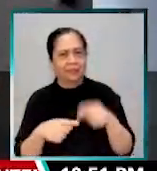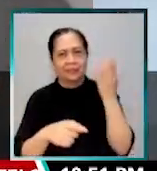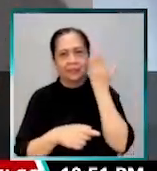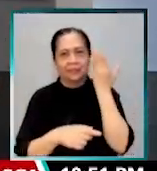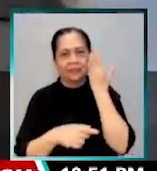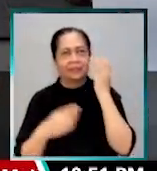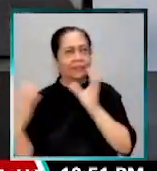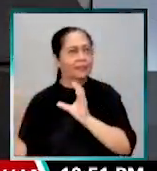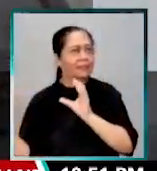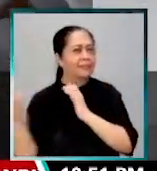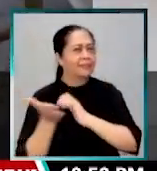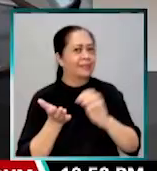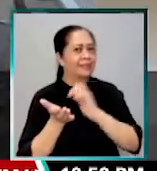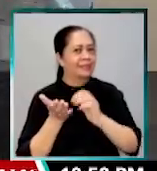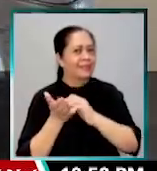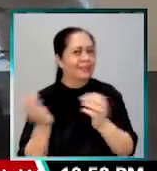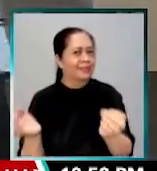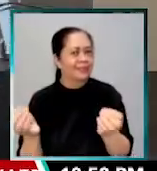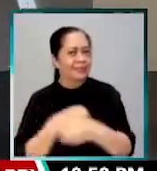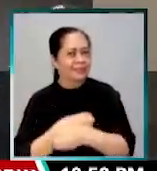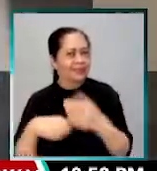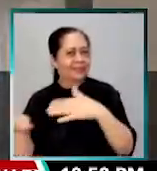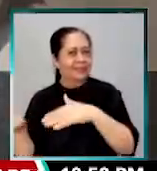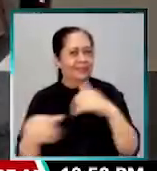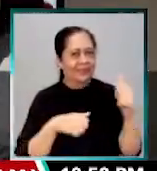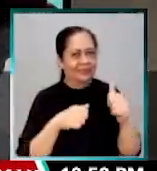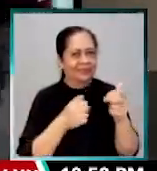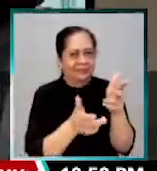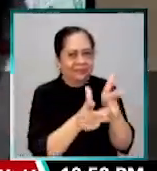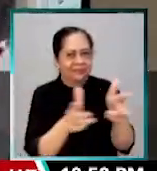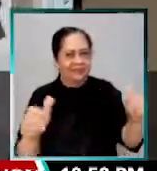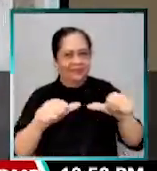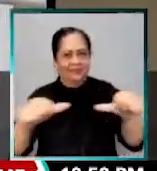TV mula sa opisina palabas sa parking area.